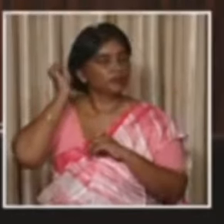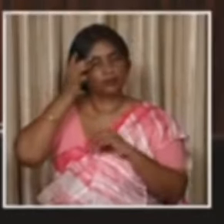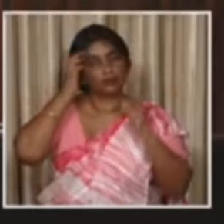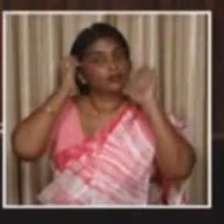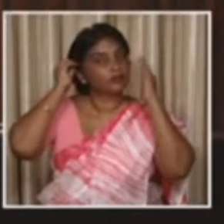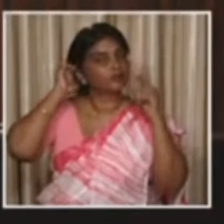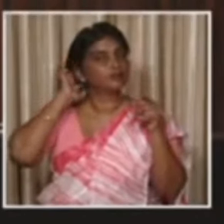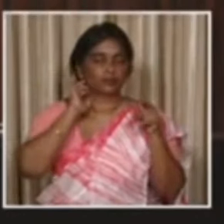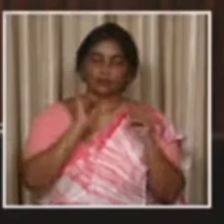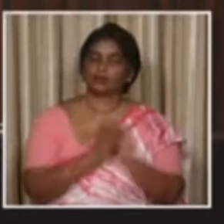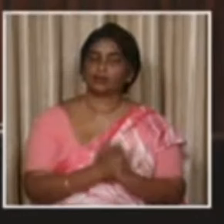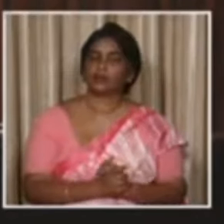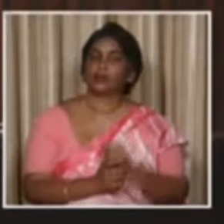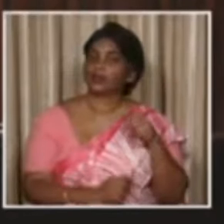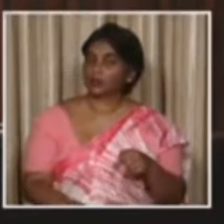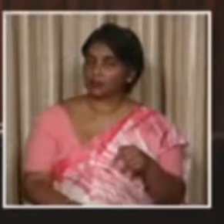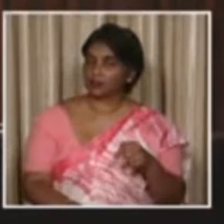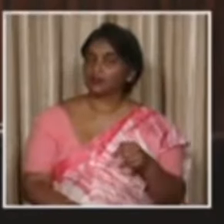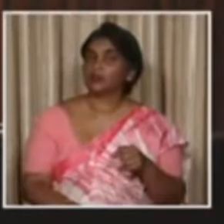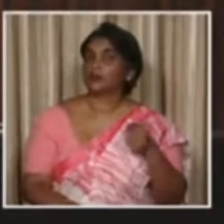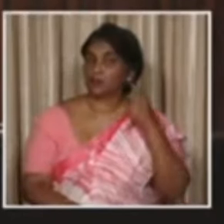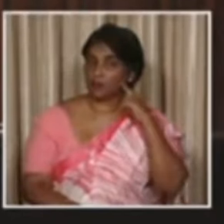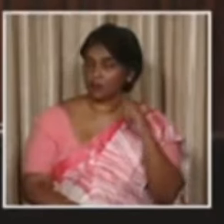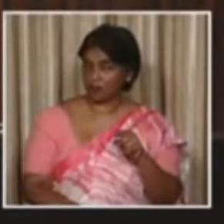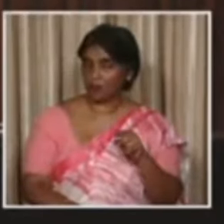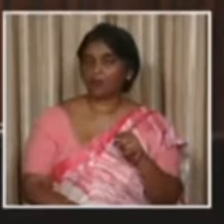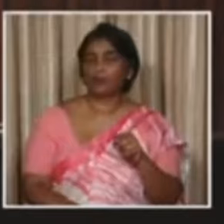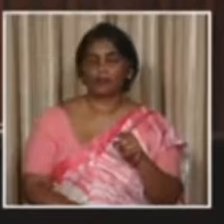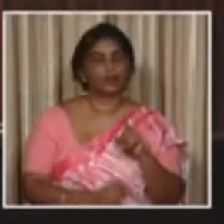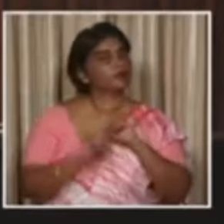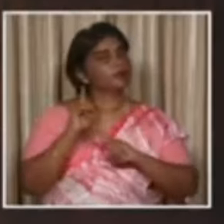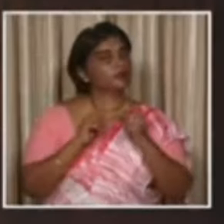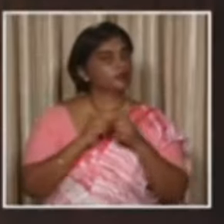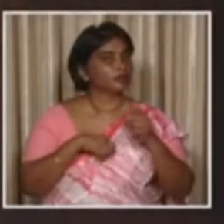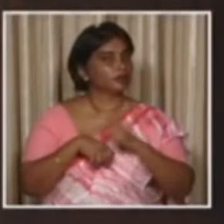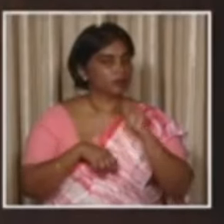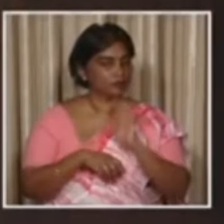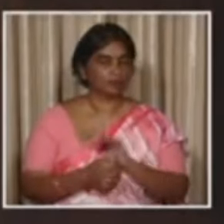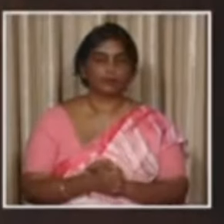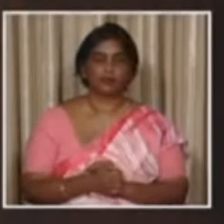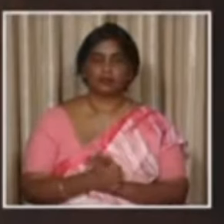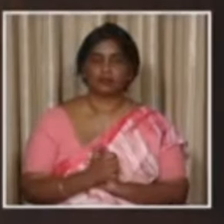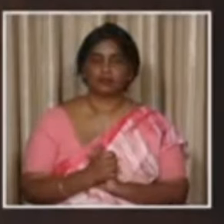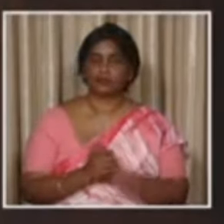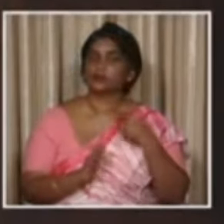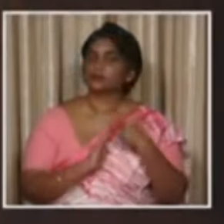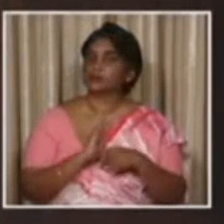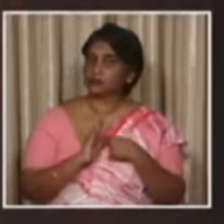විශේෂයෙන්ම අද මේ අපි මේ සාකච්ඡාව යන වෙලේ මේ